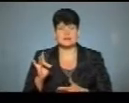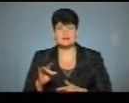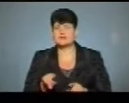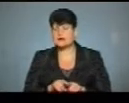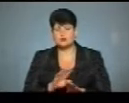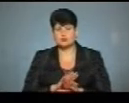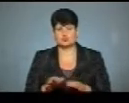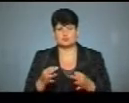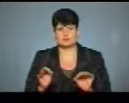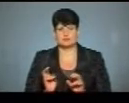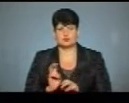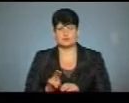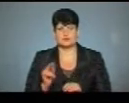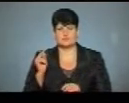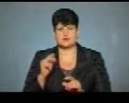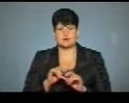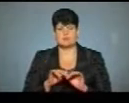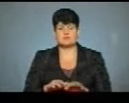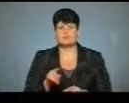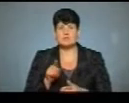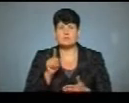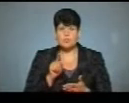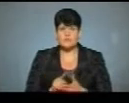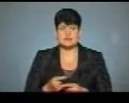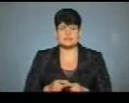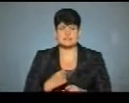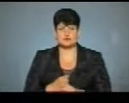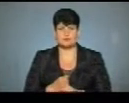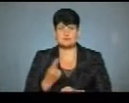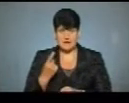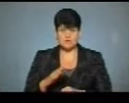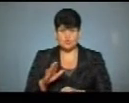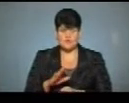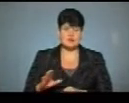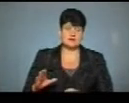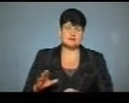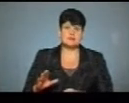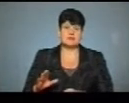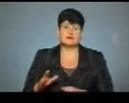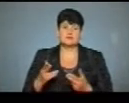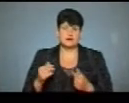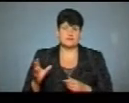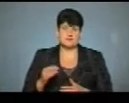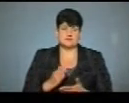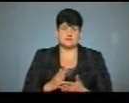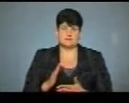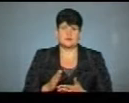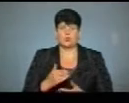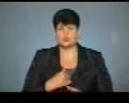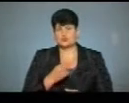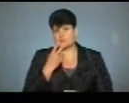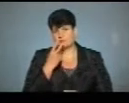будуть допускатися до навчального процесу. Вони повинні зробити щеплення. То це вже з 1 вересня всі студенти мають мати ці щеплення. Я хочу, щоб ми подивилися